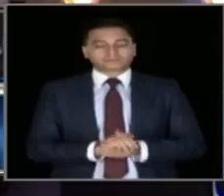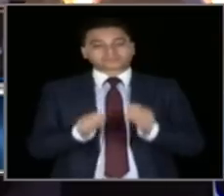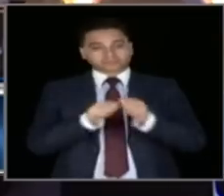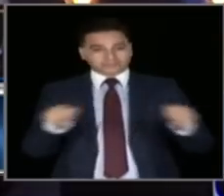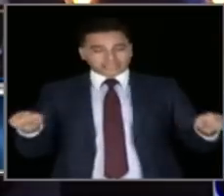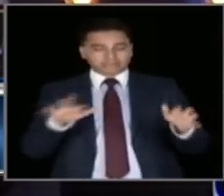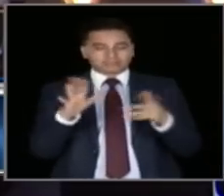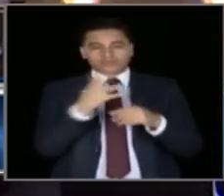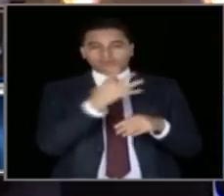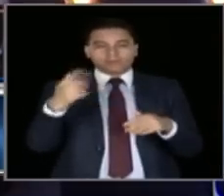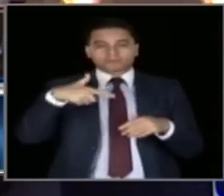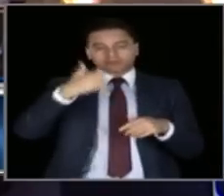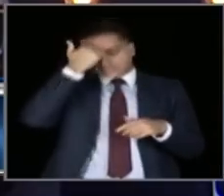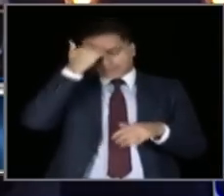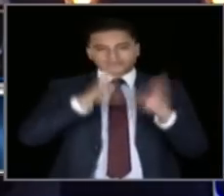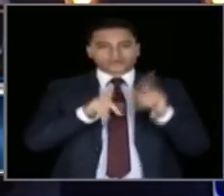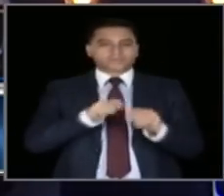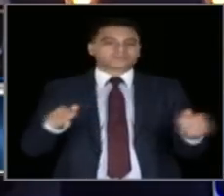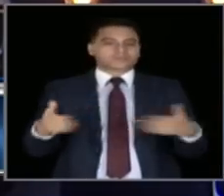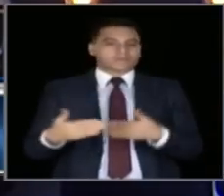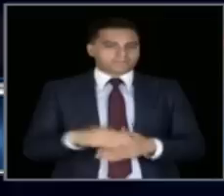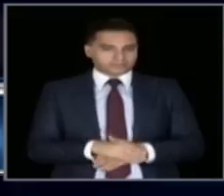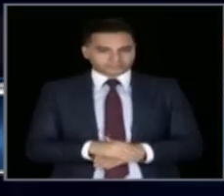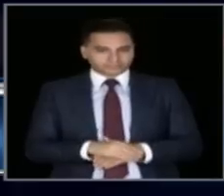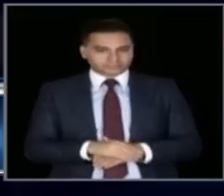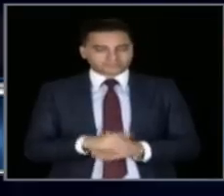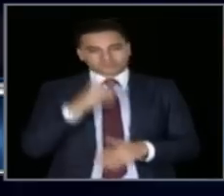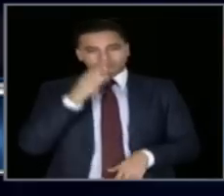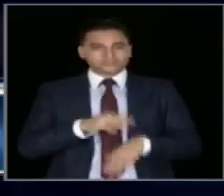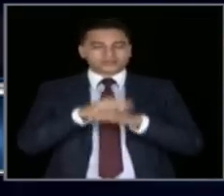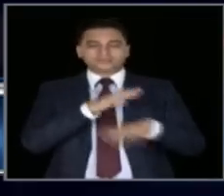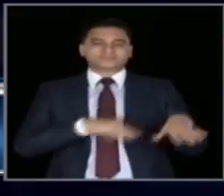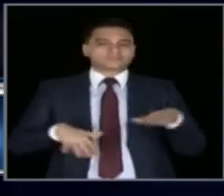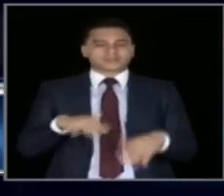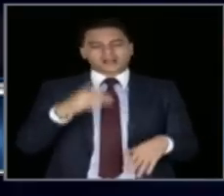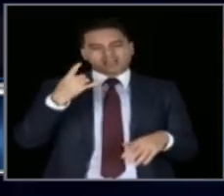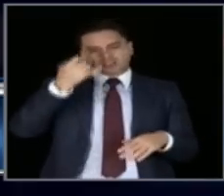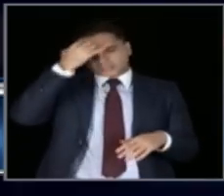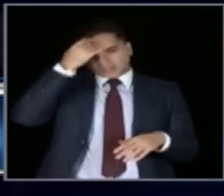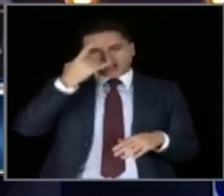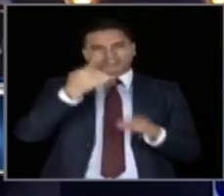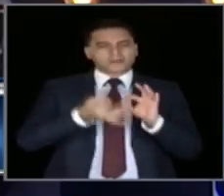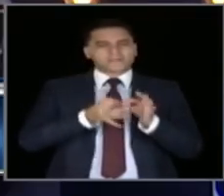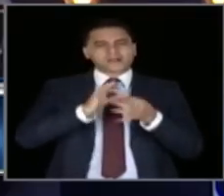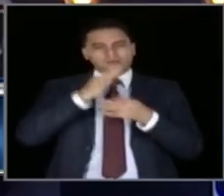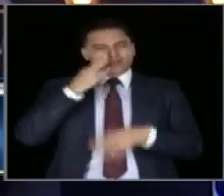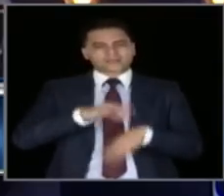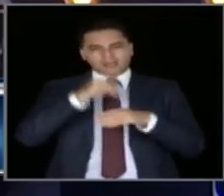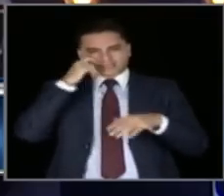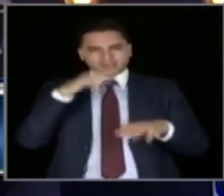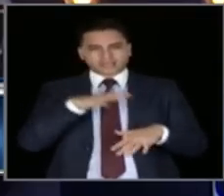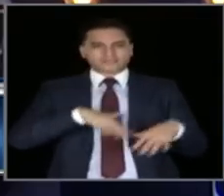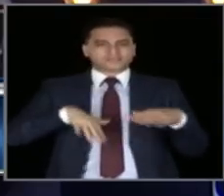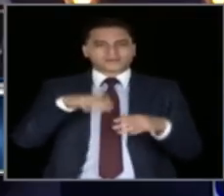مساحتها 460 ألف كيلومتر مربع، عدد سكانها حوالي 10 مليون نسمة. مريم